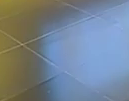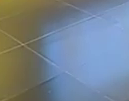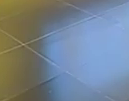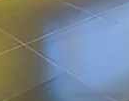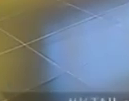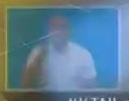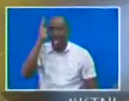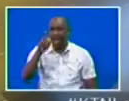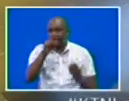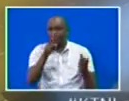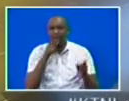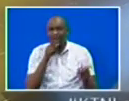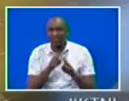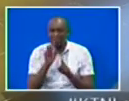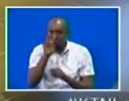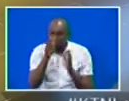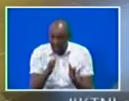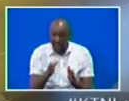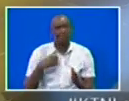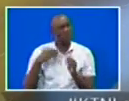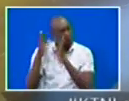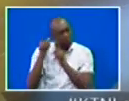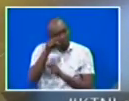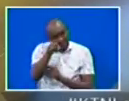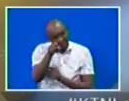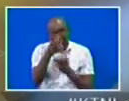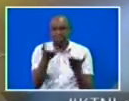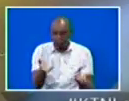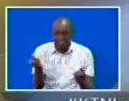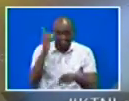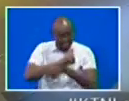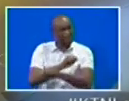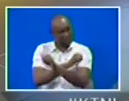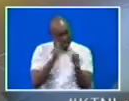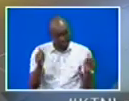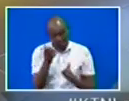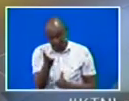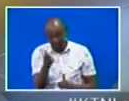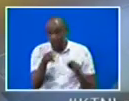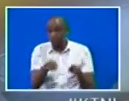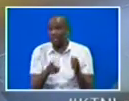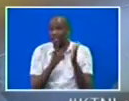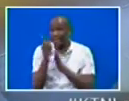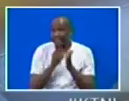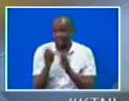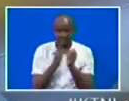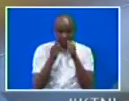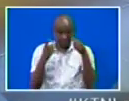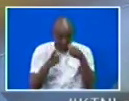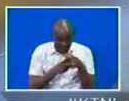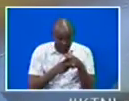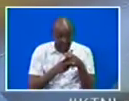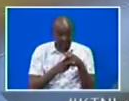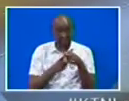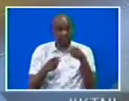Hujambo ndugu mtazamaji popote pale ulipo, ni matumaini yangu kwamba umekuwa na siku njema. Ikiwa ni tarehe 17 mwezi wa